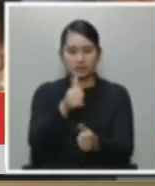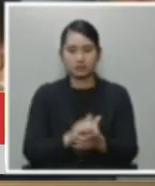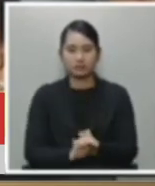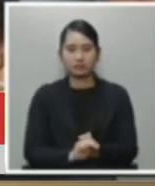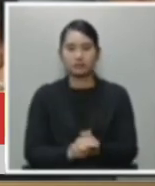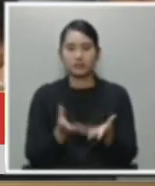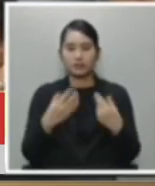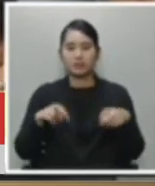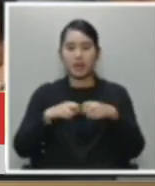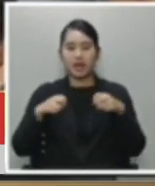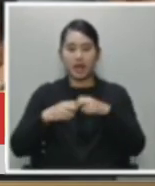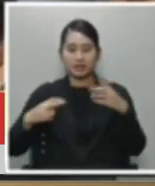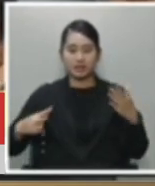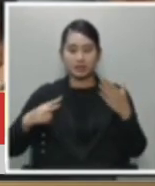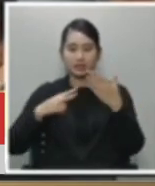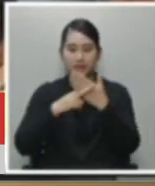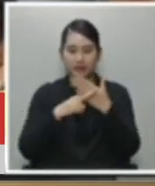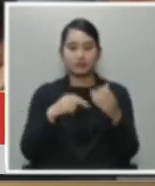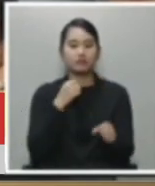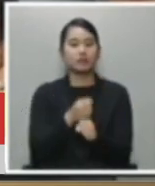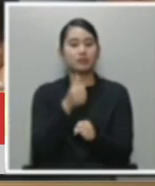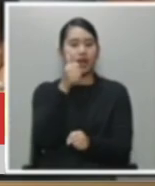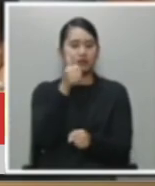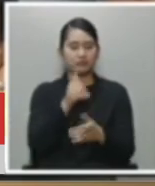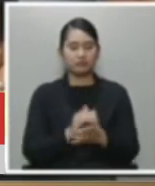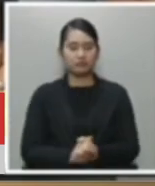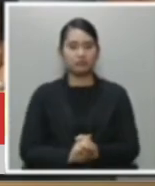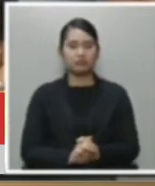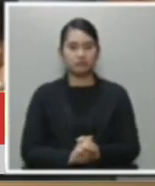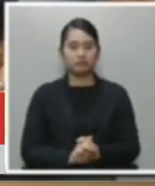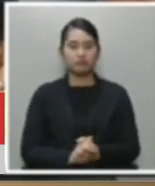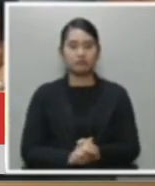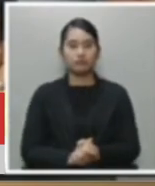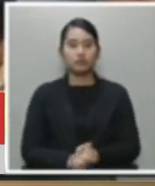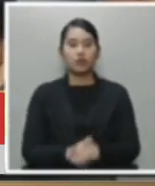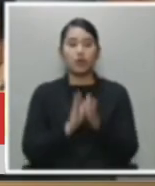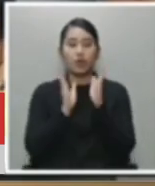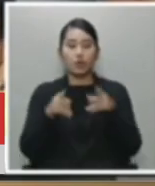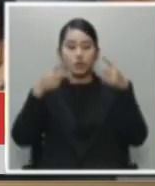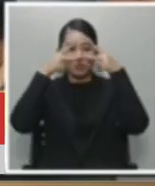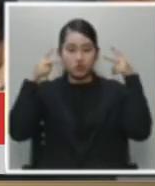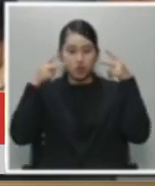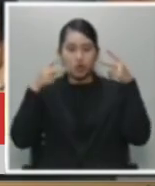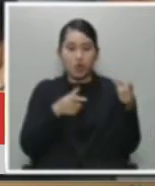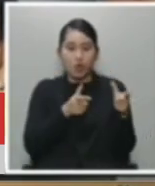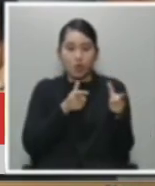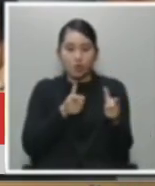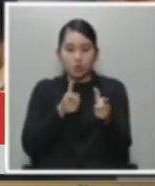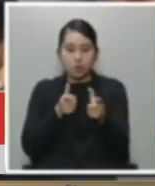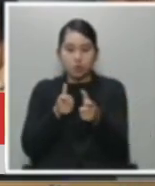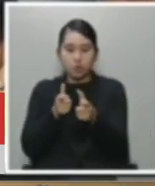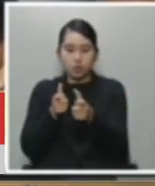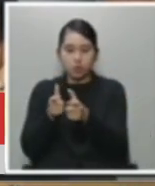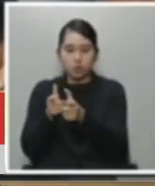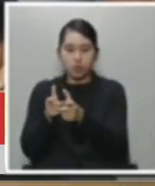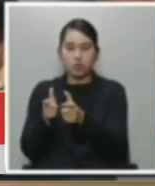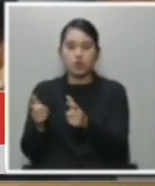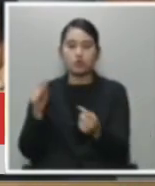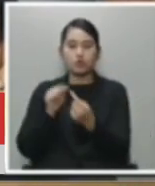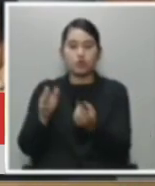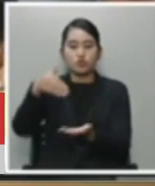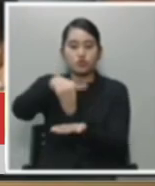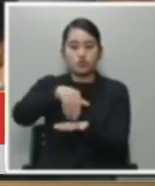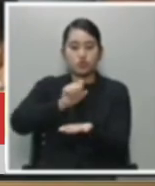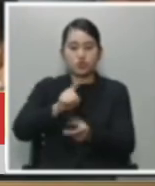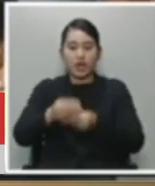และระงับยับยั้งในการช่วยเหลือประชาชนได้คนร้ายใช้อาวุธสงครามออกมายิงประชาชนในย่านศูนย์การค้าอ